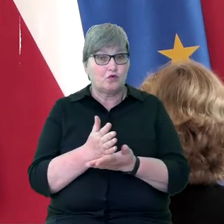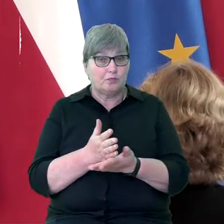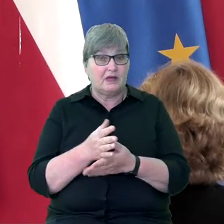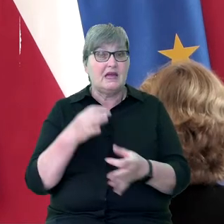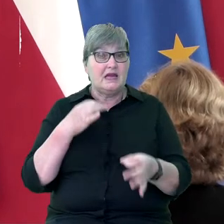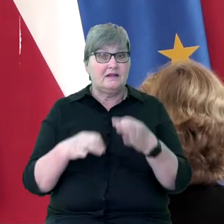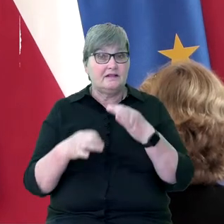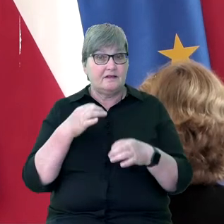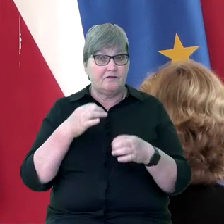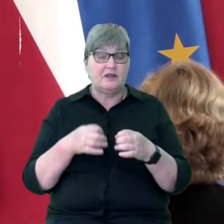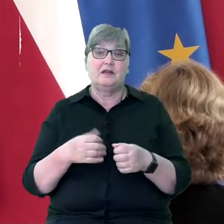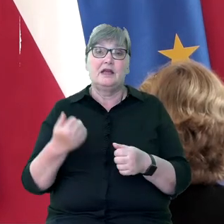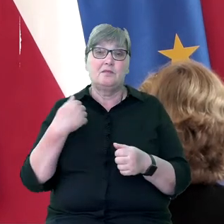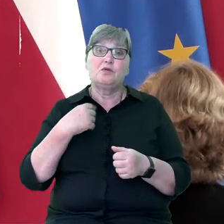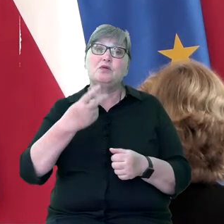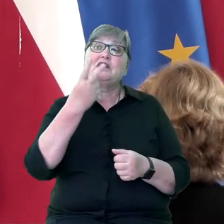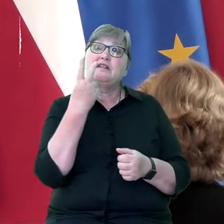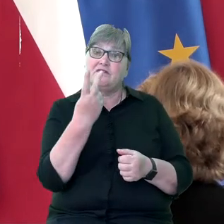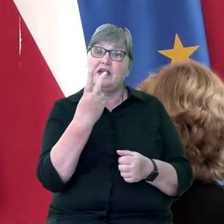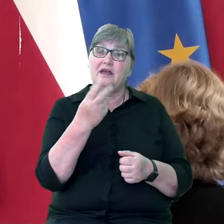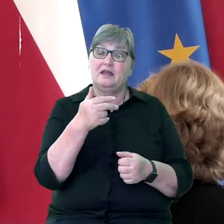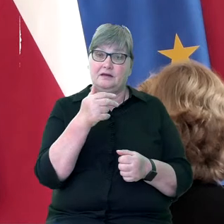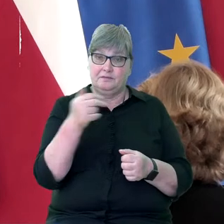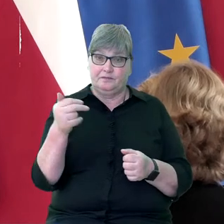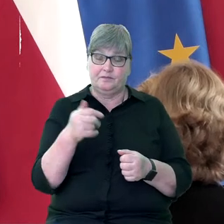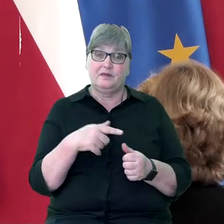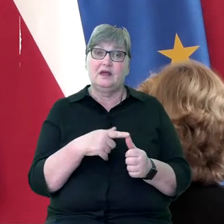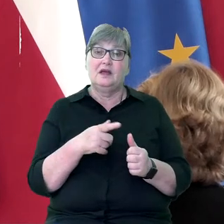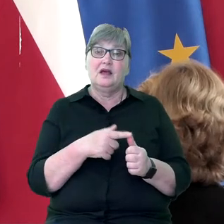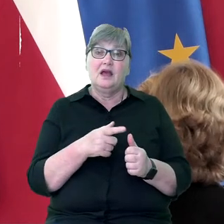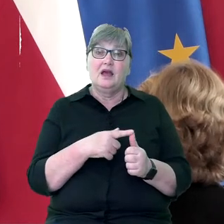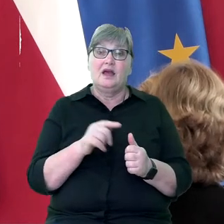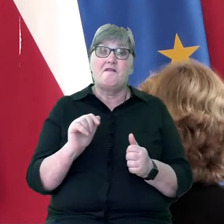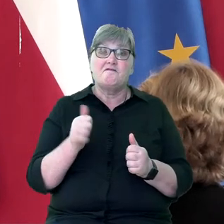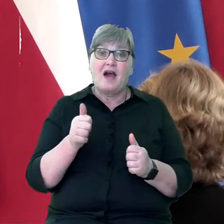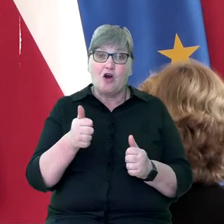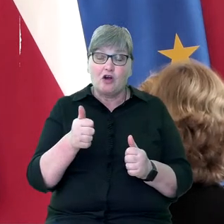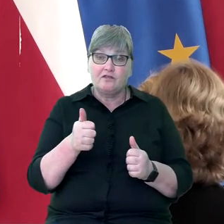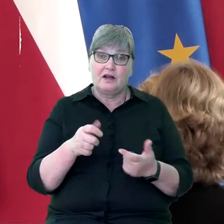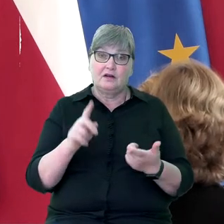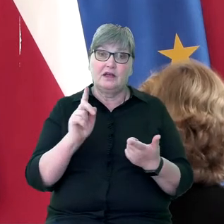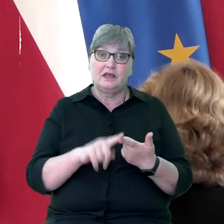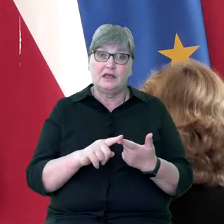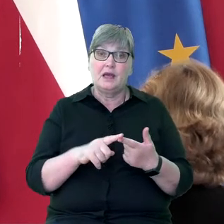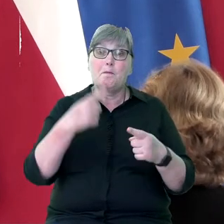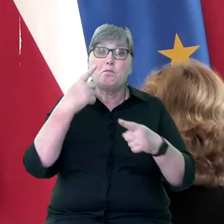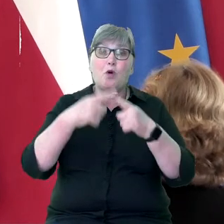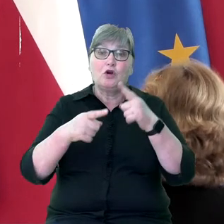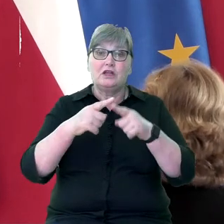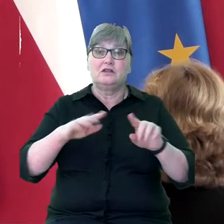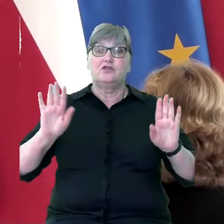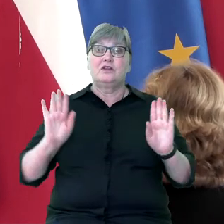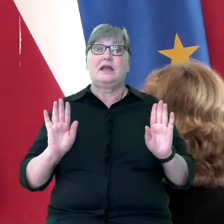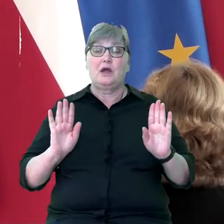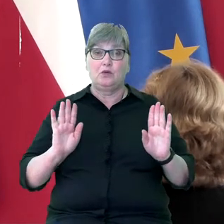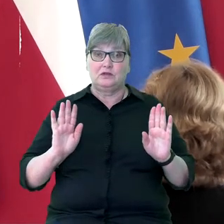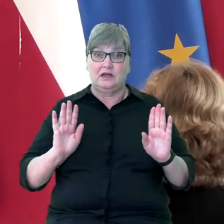dwie zasady. Zasada fachowości i politycznej neutralności służby